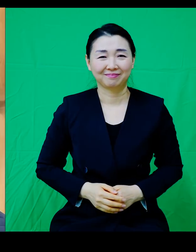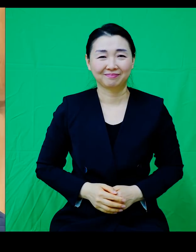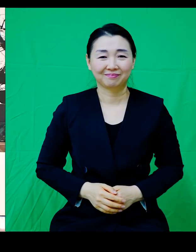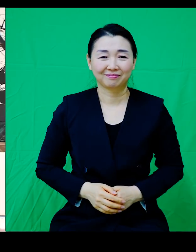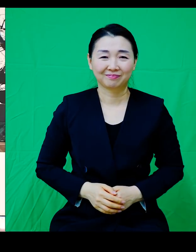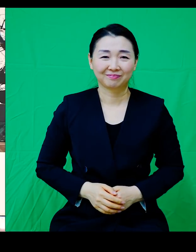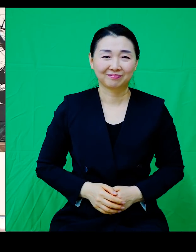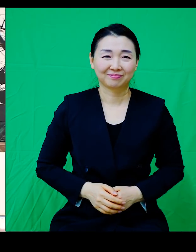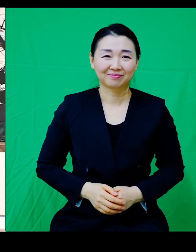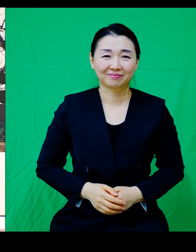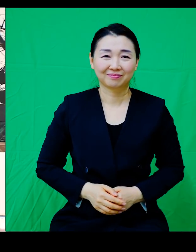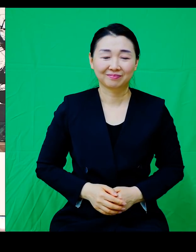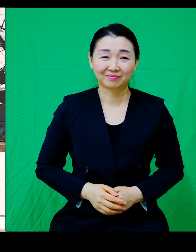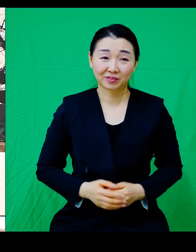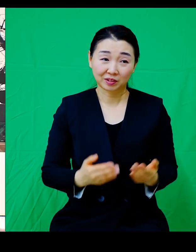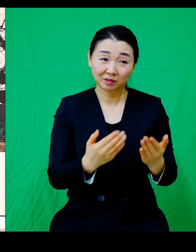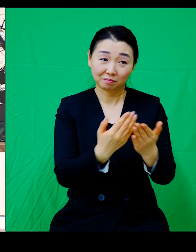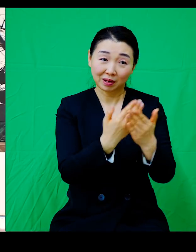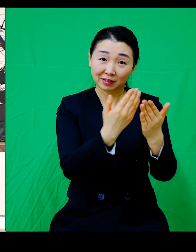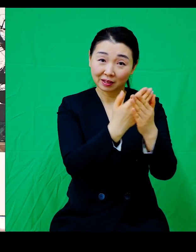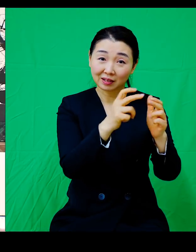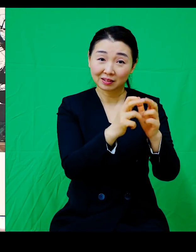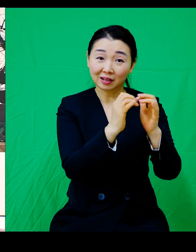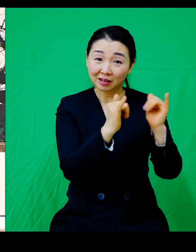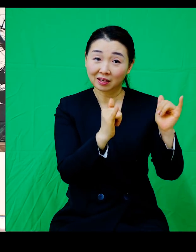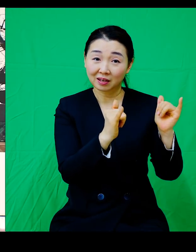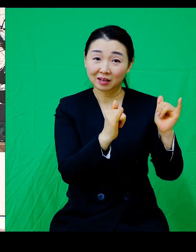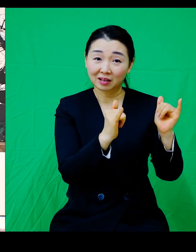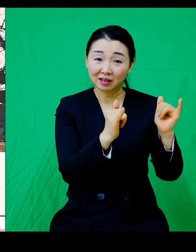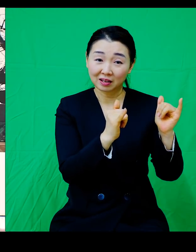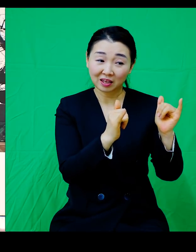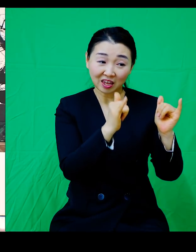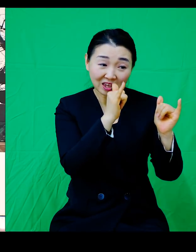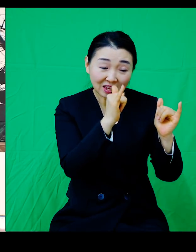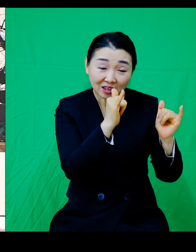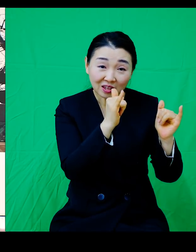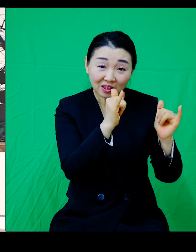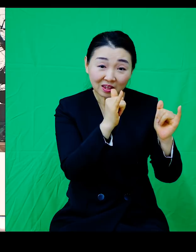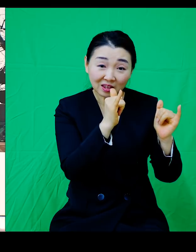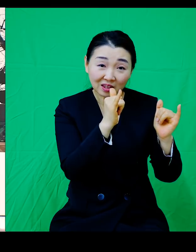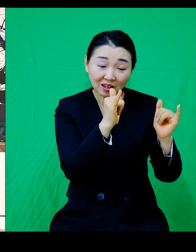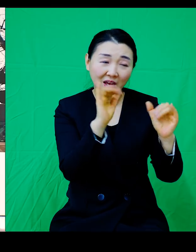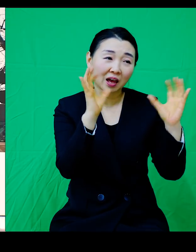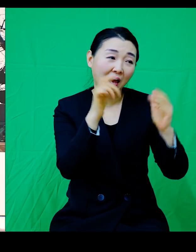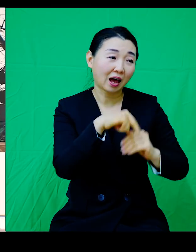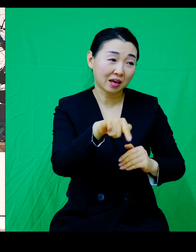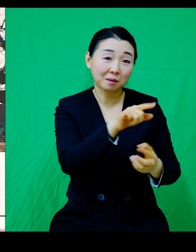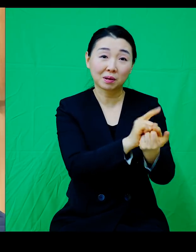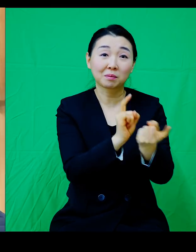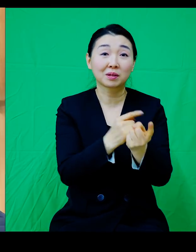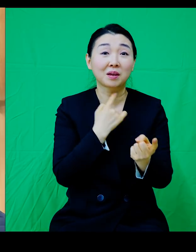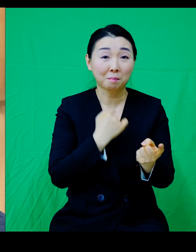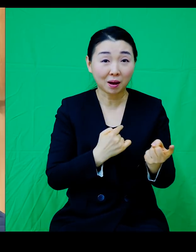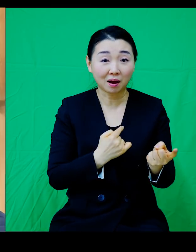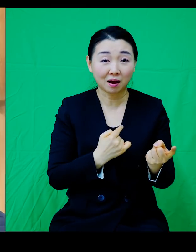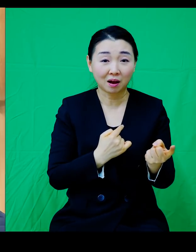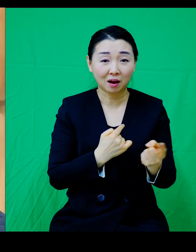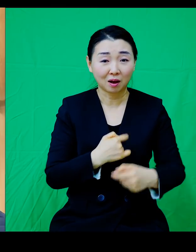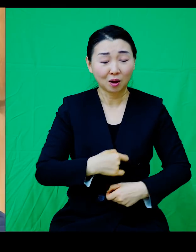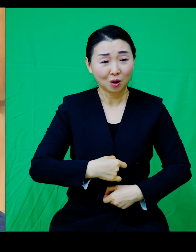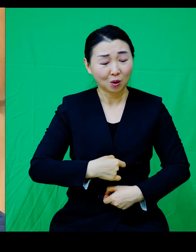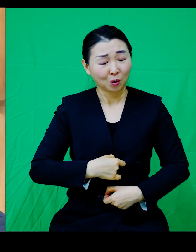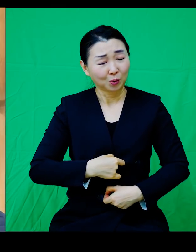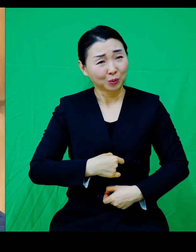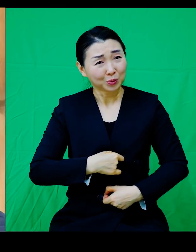그때 들더라고요. 그러니까 사실은 그런 발달 장애 갖고 있는 아이들도 많이 만나고